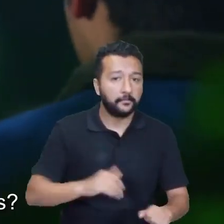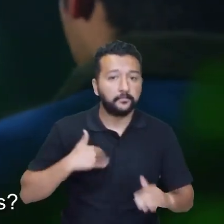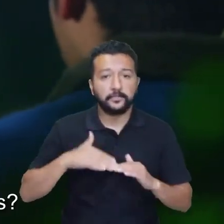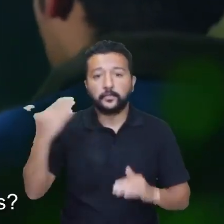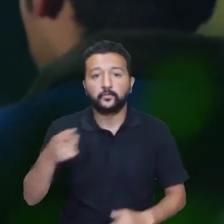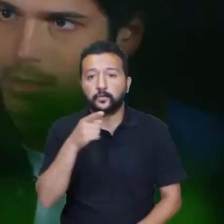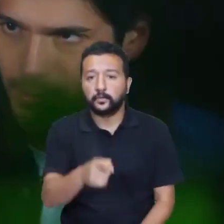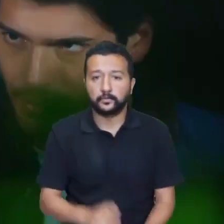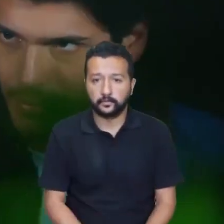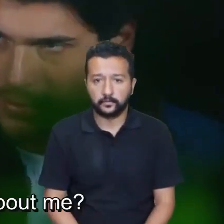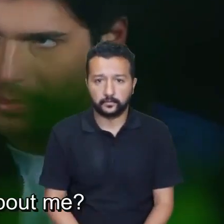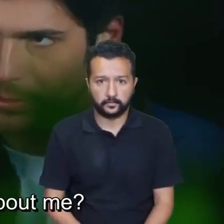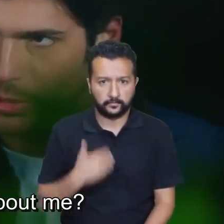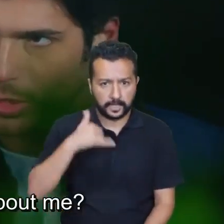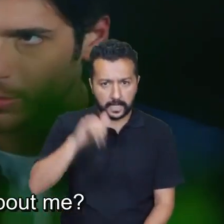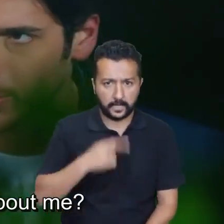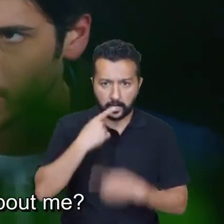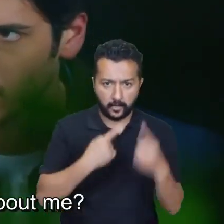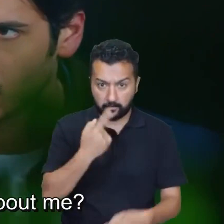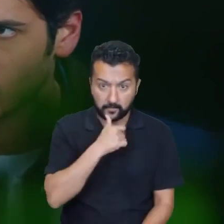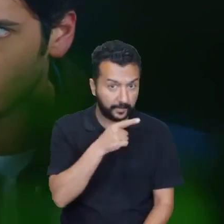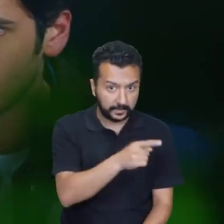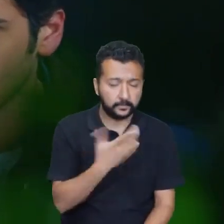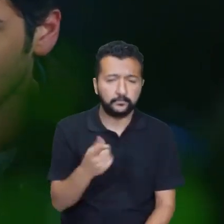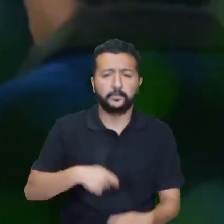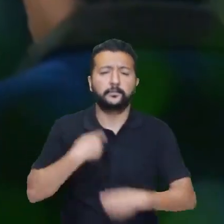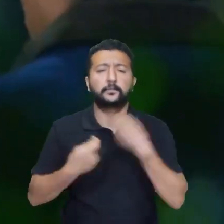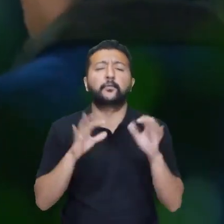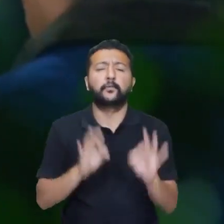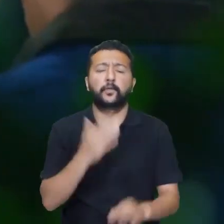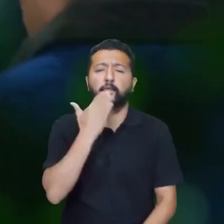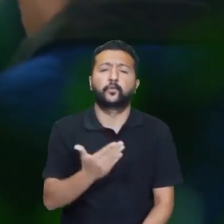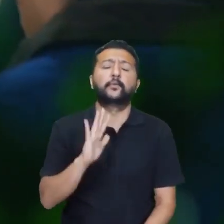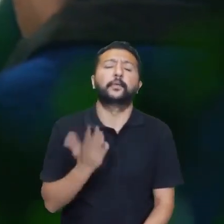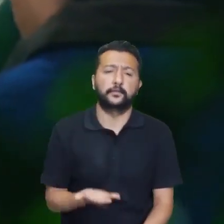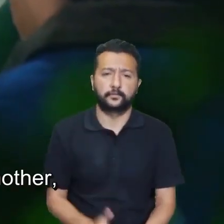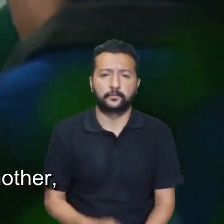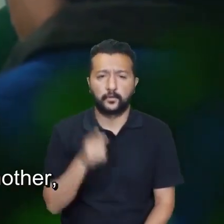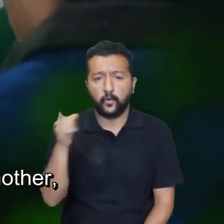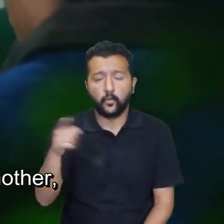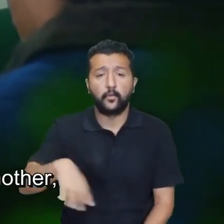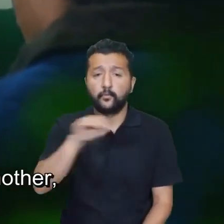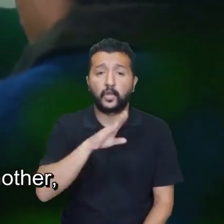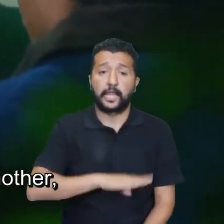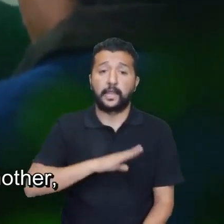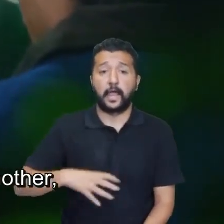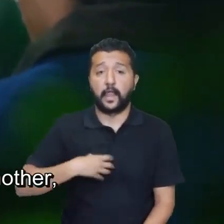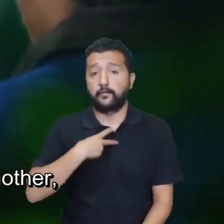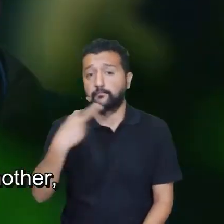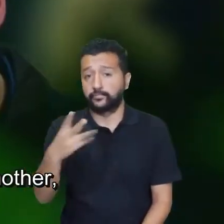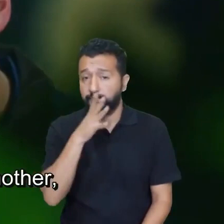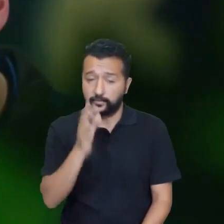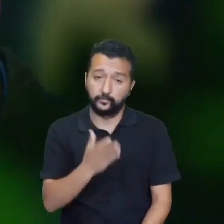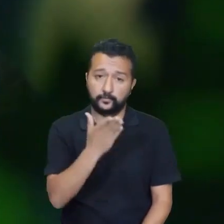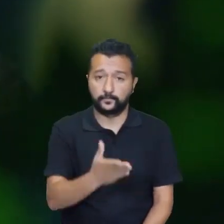bizden sonra? Benim hakkımda bir şey söyledi mi babam? Ay saçmalama tabii ki söylemedi. Onun bütün derdi annenle